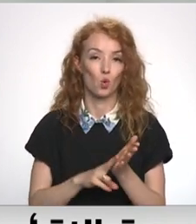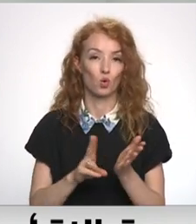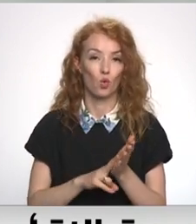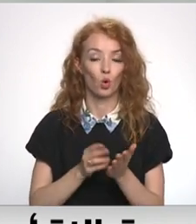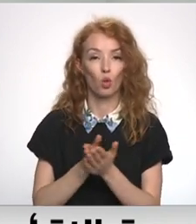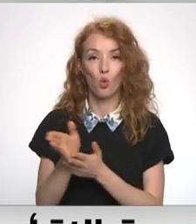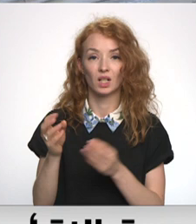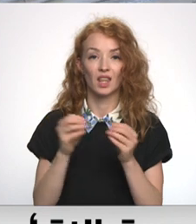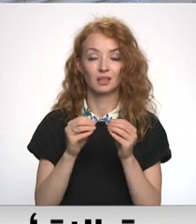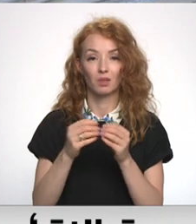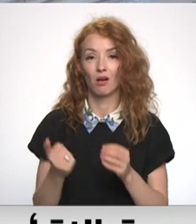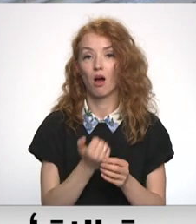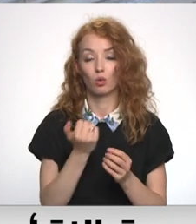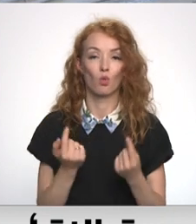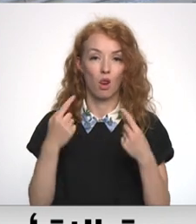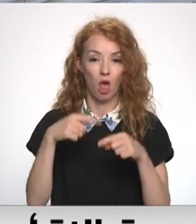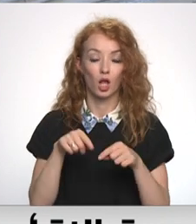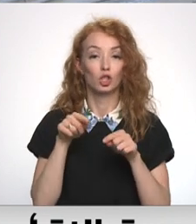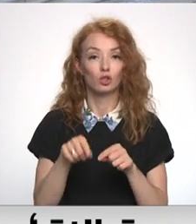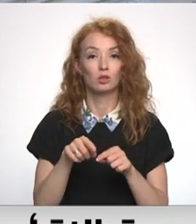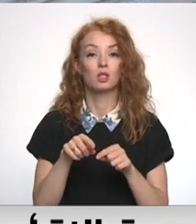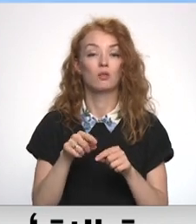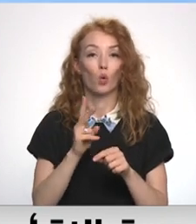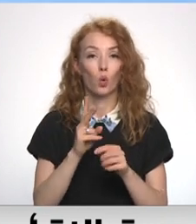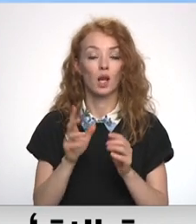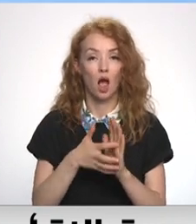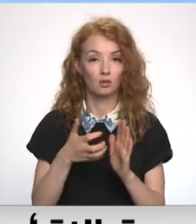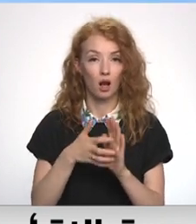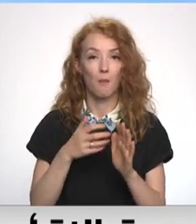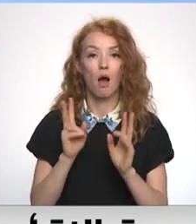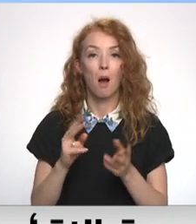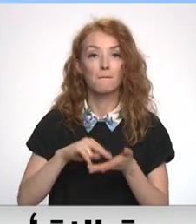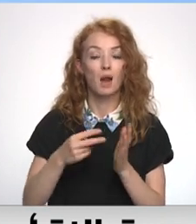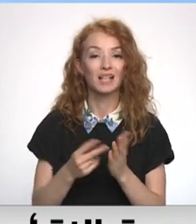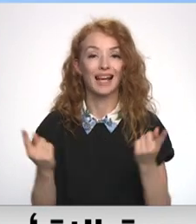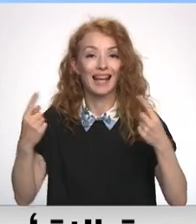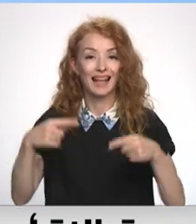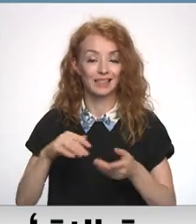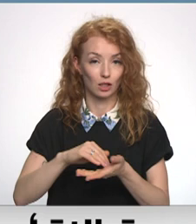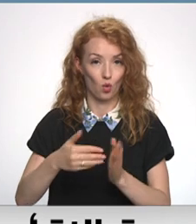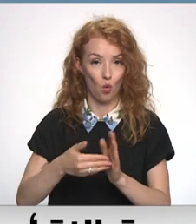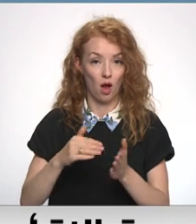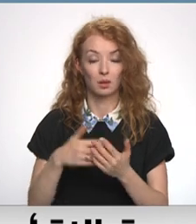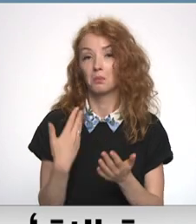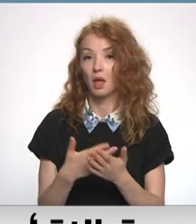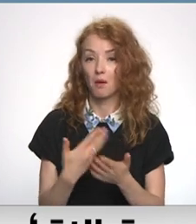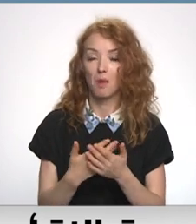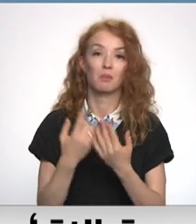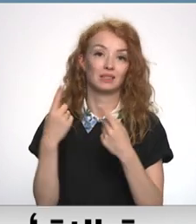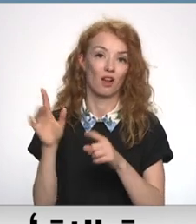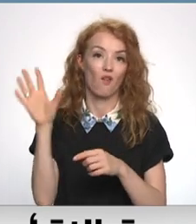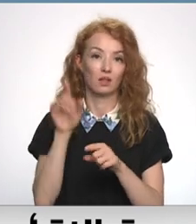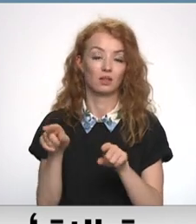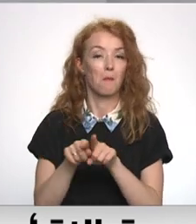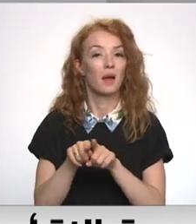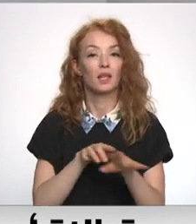nozar 10 gadu laikā. Kūdra enerģijai ir jāsaglabā kā plāns krīzes situācijā, norāda valdībā, minot piemērus citās Eiropas